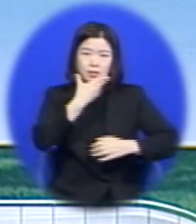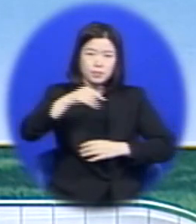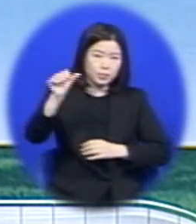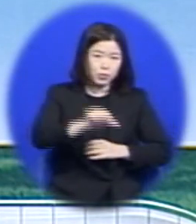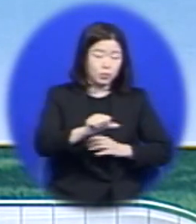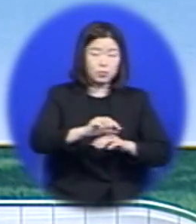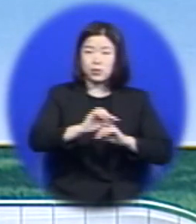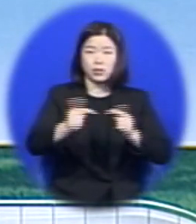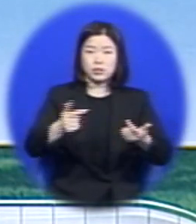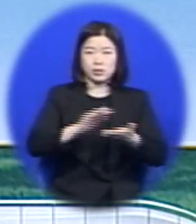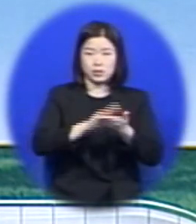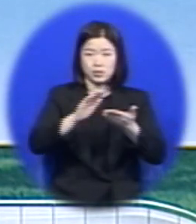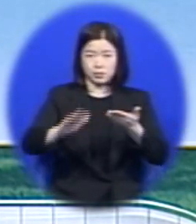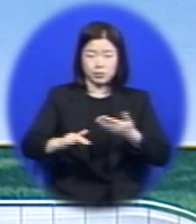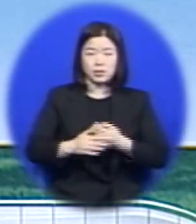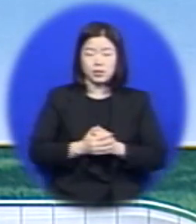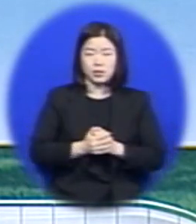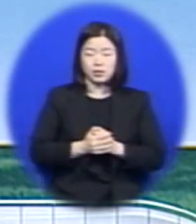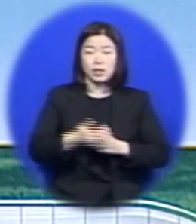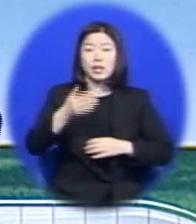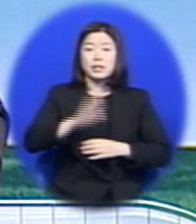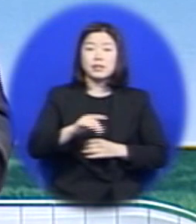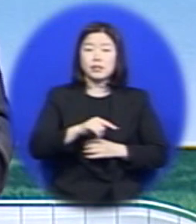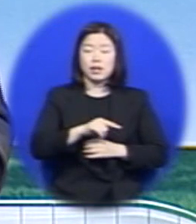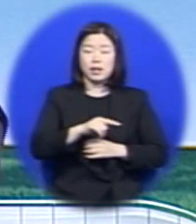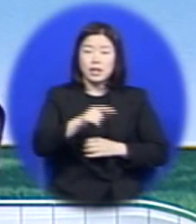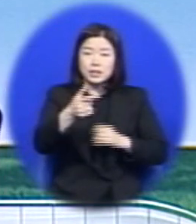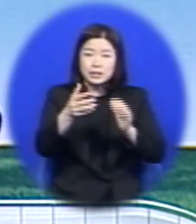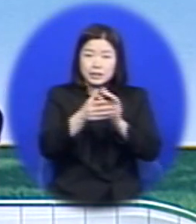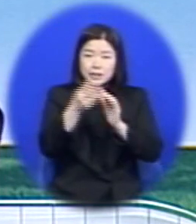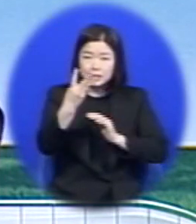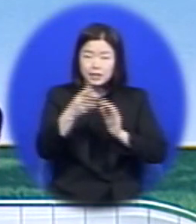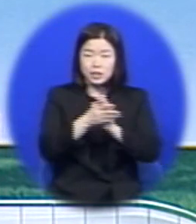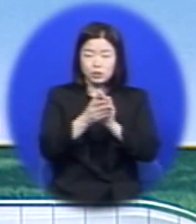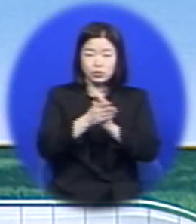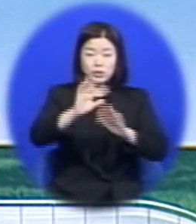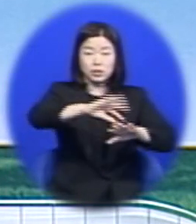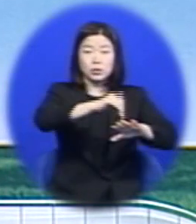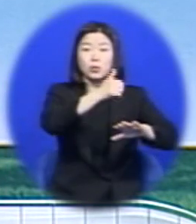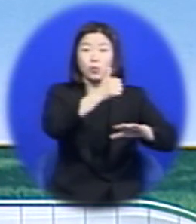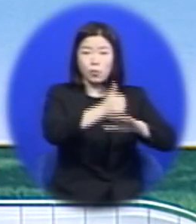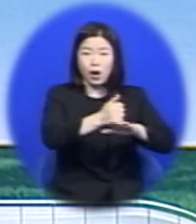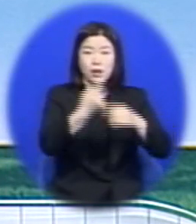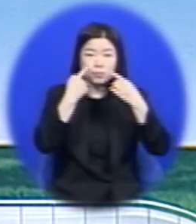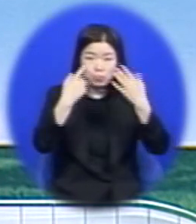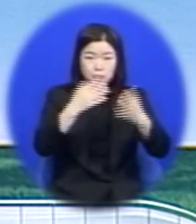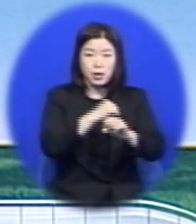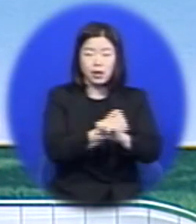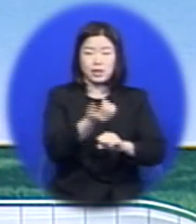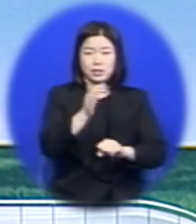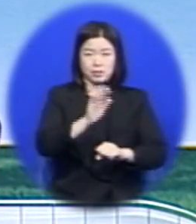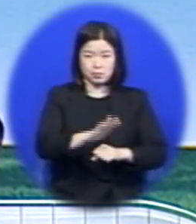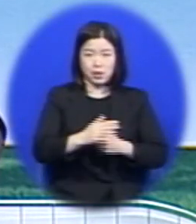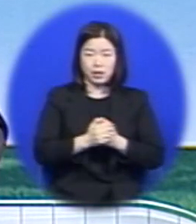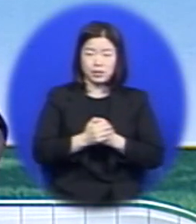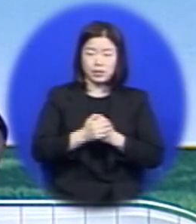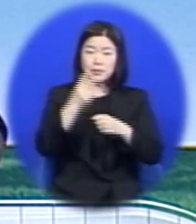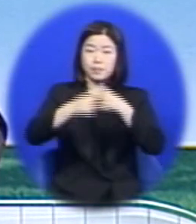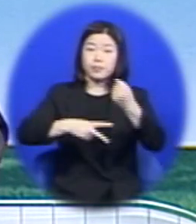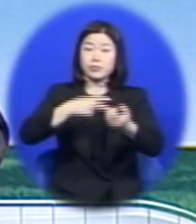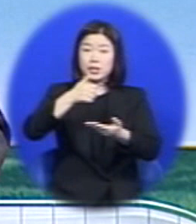하지 않았습니다. 그러나 그들은 느부갓네살 왕이 왕은 분명하지만